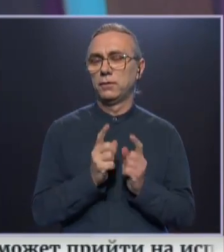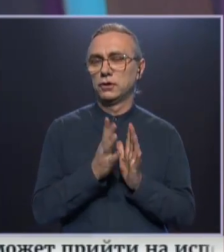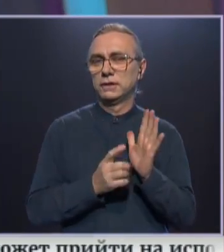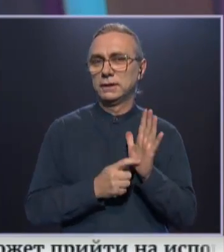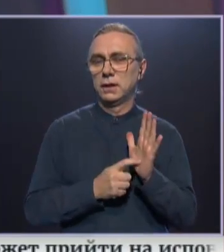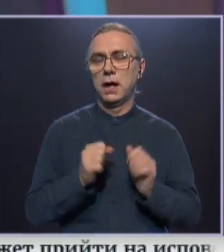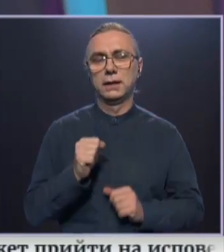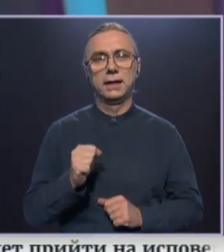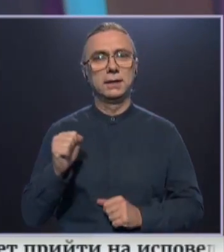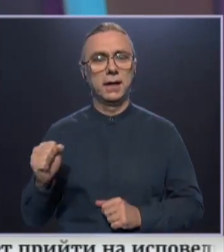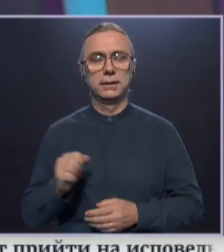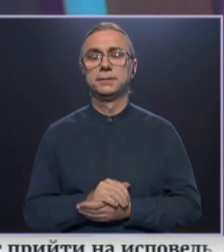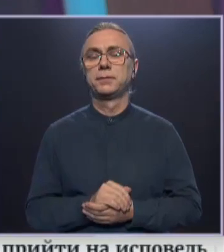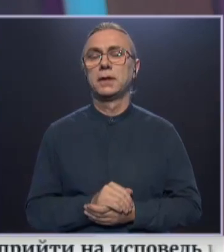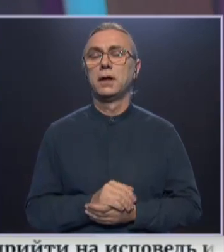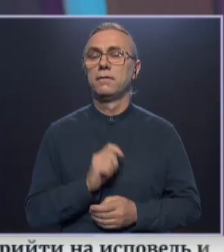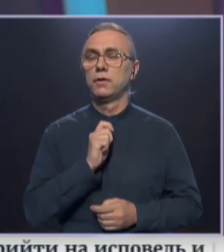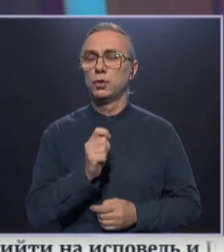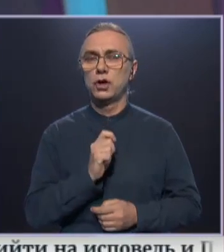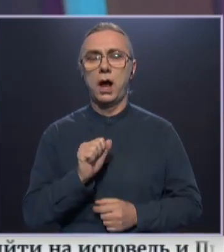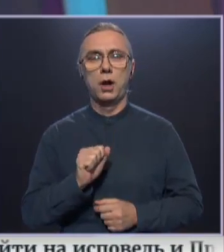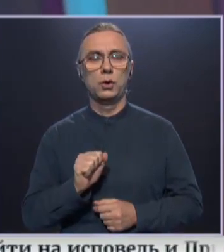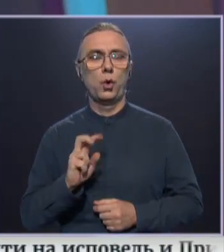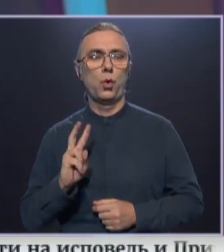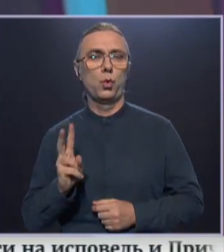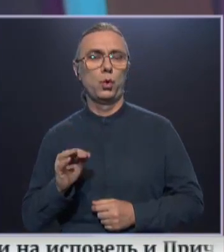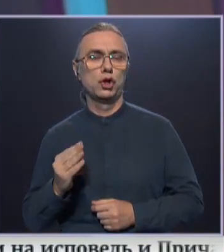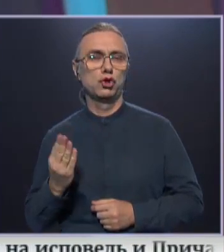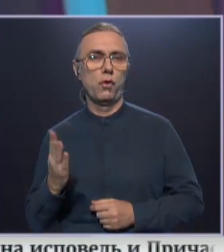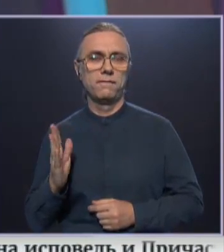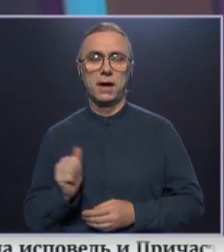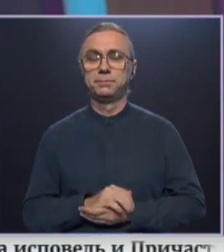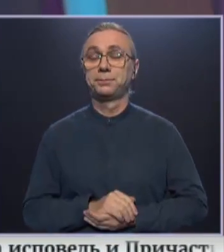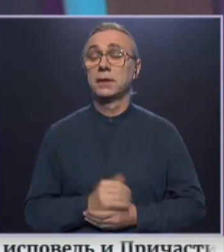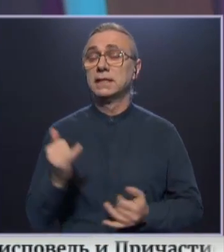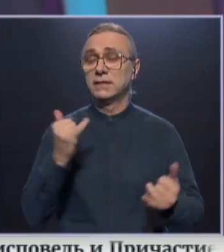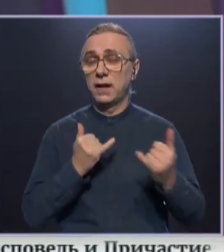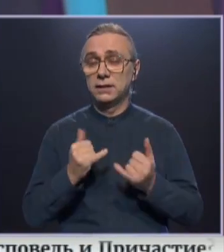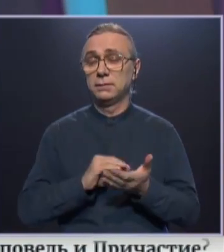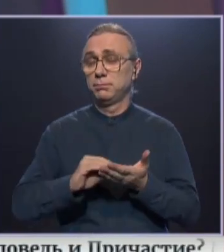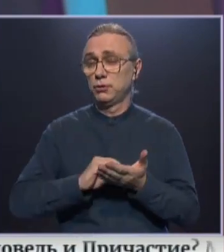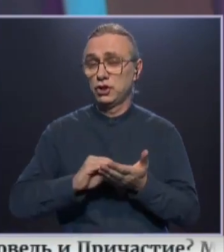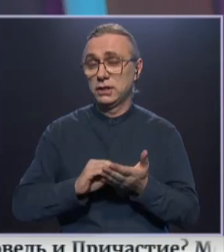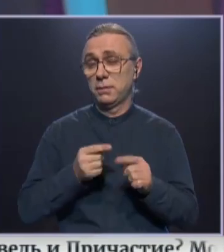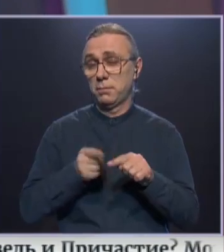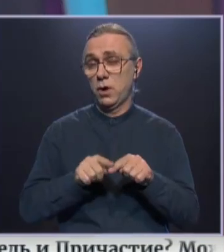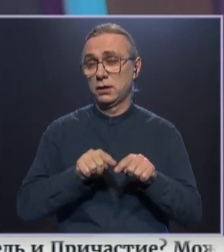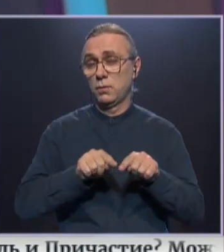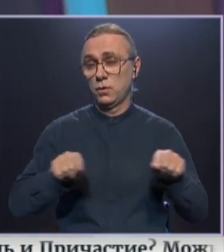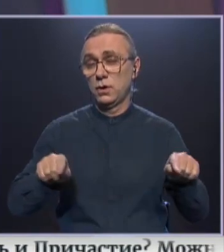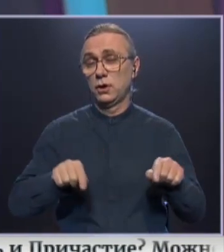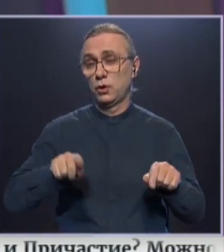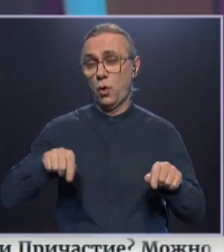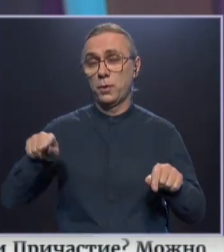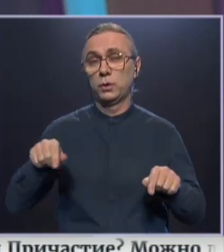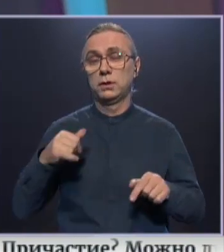меня зовут Алена Кулешова. Я напоминаю, что к нам в студию можно позвонить по телефону, который вы сейчас увидели на своих